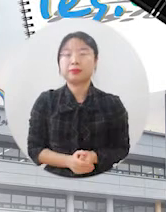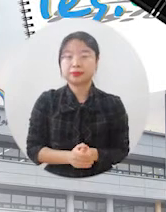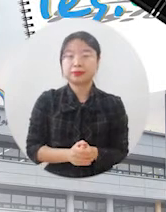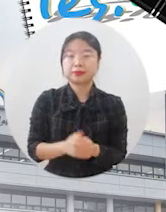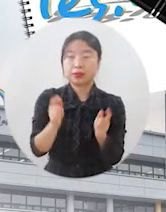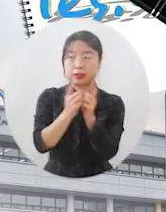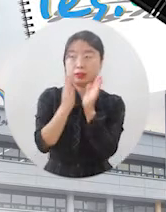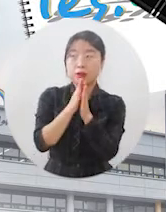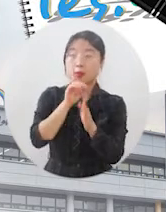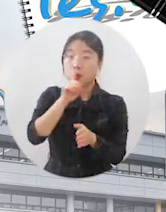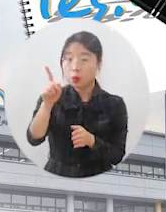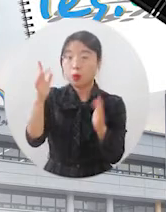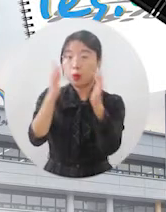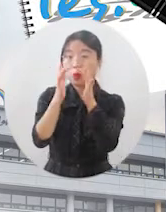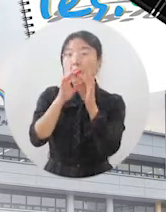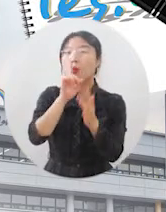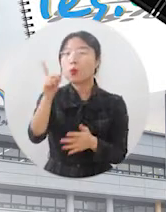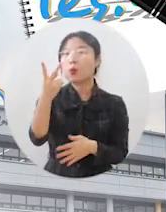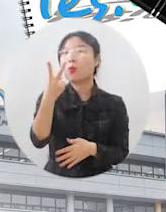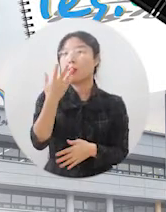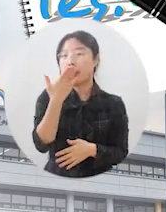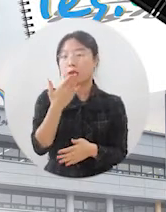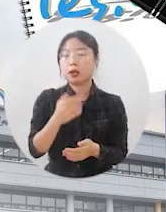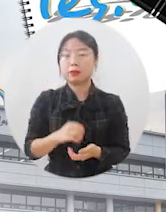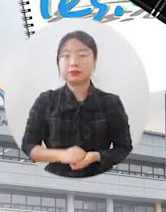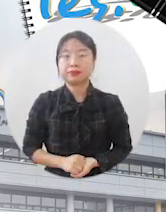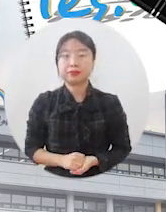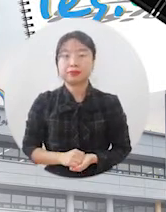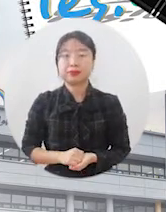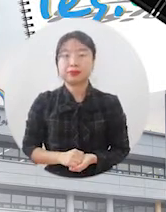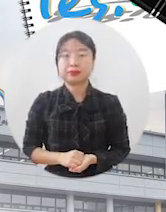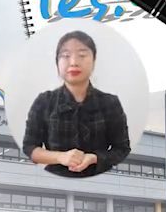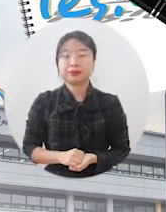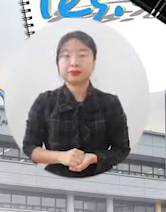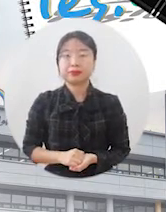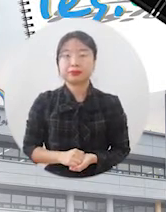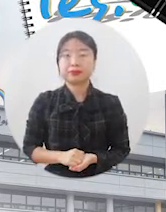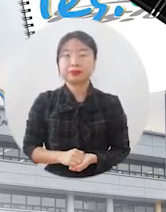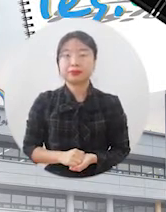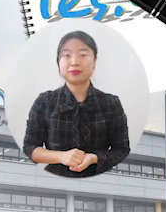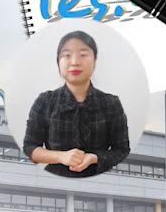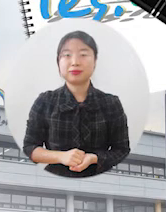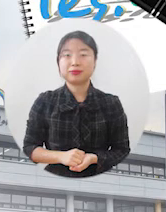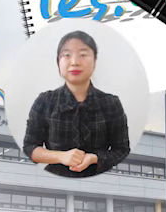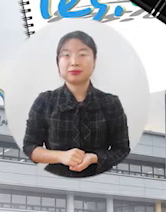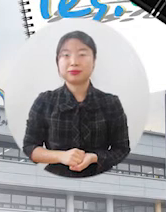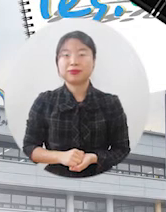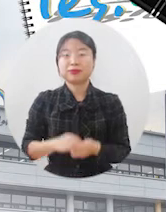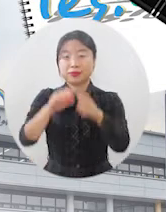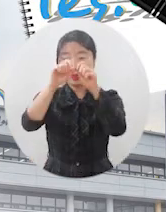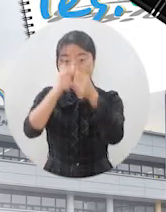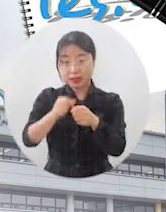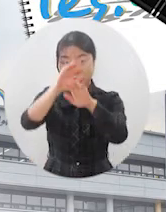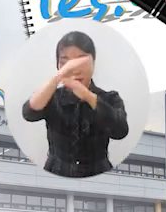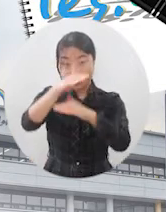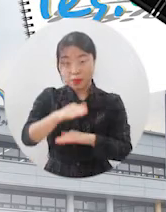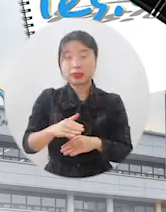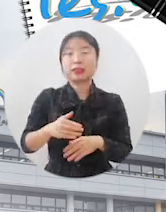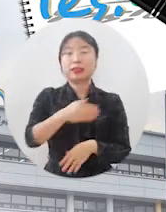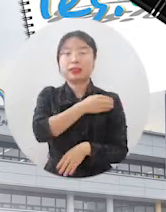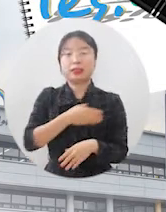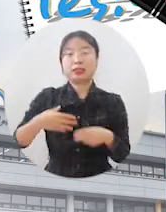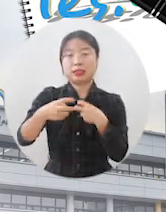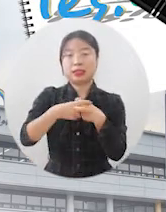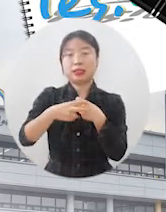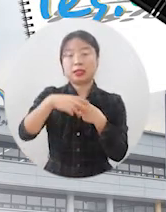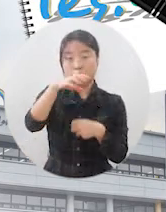오프라인으로 가능하며 생년월일 끝자리를 이용하는 요일제 방식이 적용됩니다. 관련 문의사항은